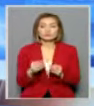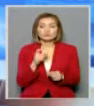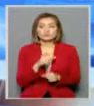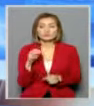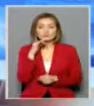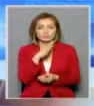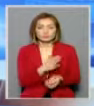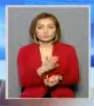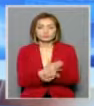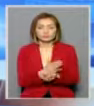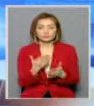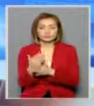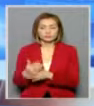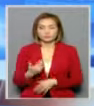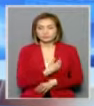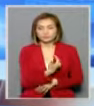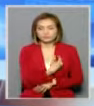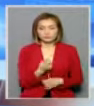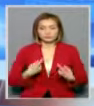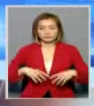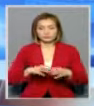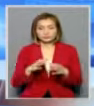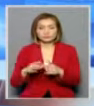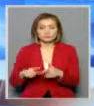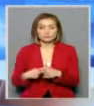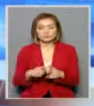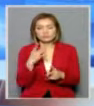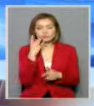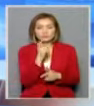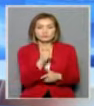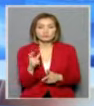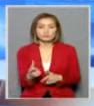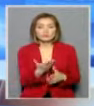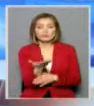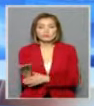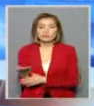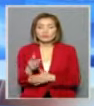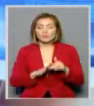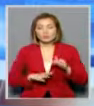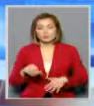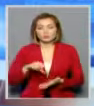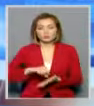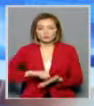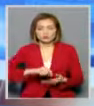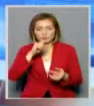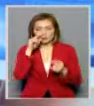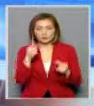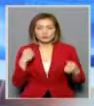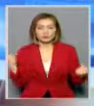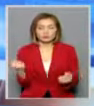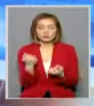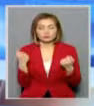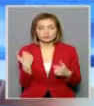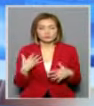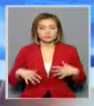людей, которые обращаются за помощью в компетентные органы, либо к неравнодушным гражданам. Между тем, специалисты выступают против поддержки